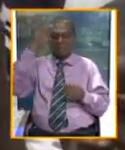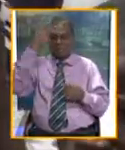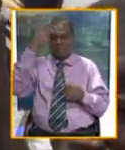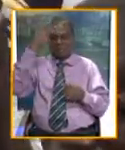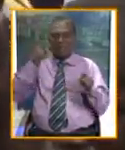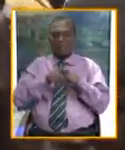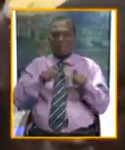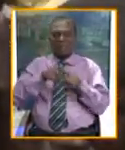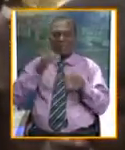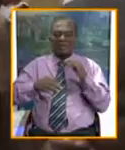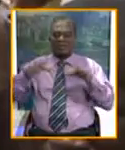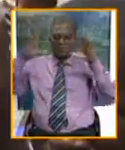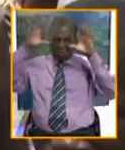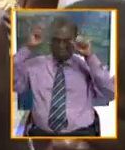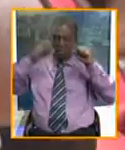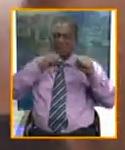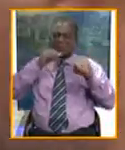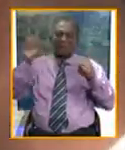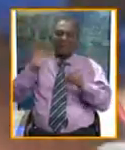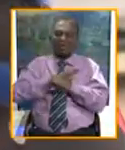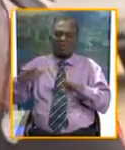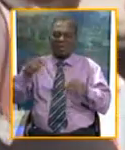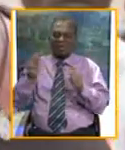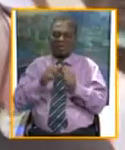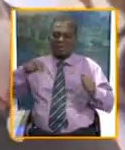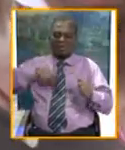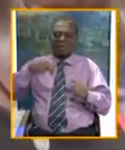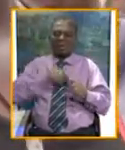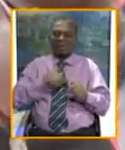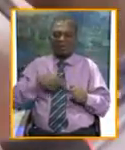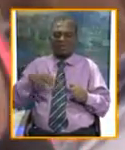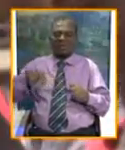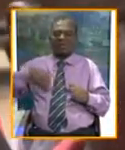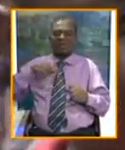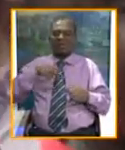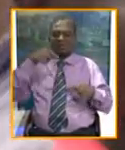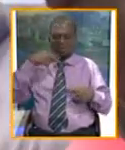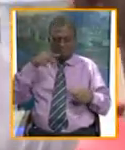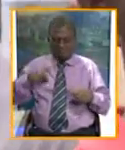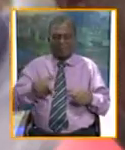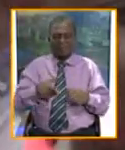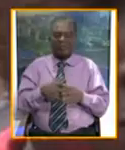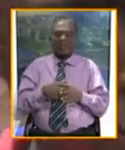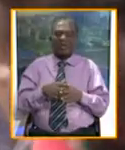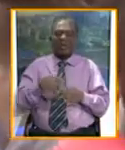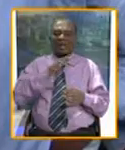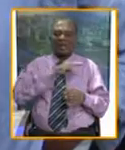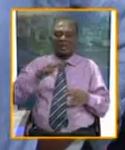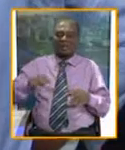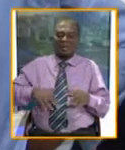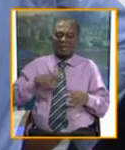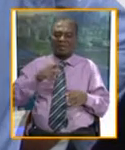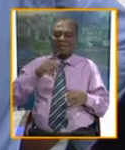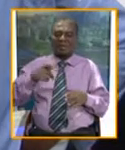avec nous, notre parti existera toujours. Les membres du staff du candidat de l'Union des démocrates humanistes,